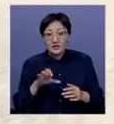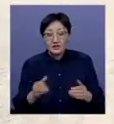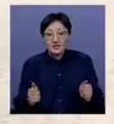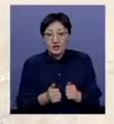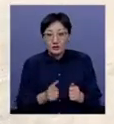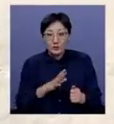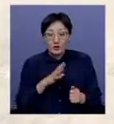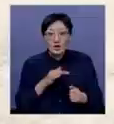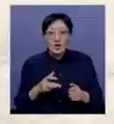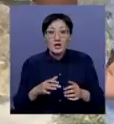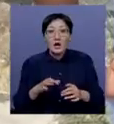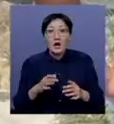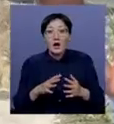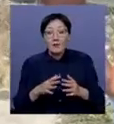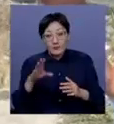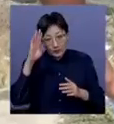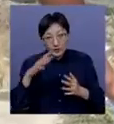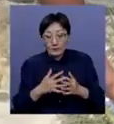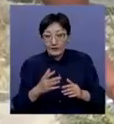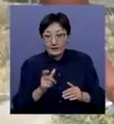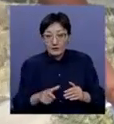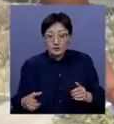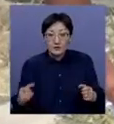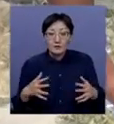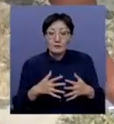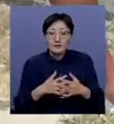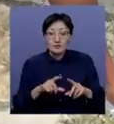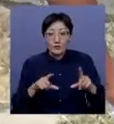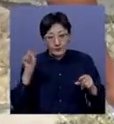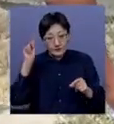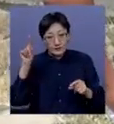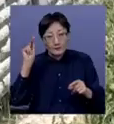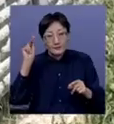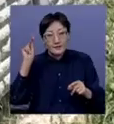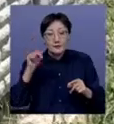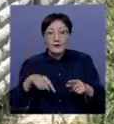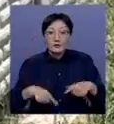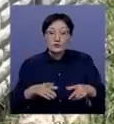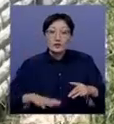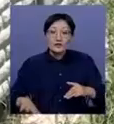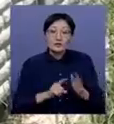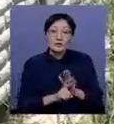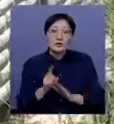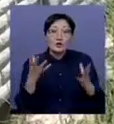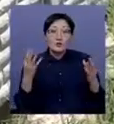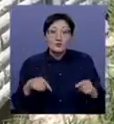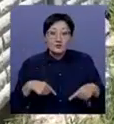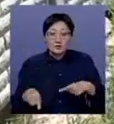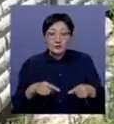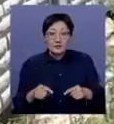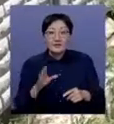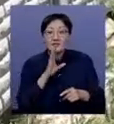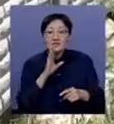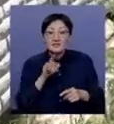жанында болған ауыл балалары. Айтуларынша қақтығыс мектептегі футбол алаңынан басталған. Күндіз ойын кезінде қызға